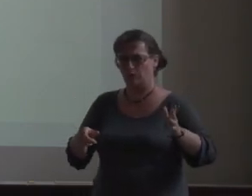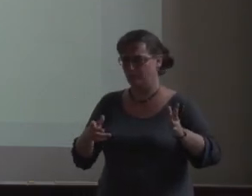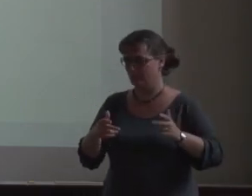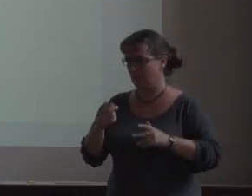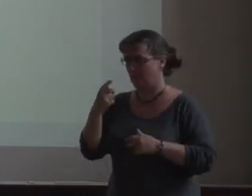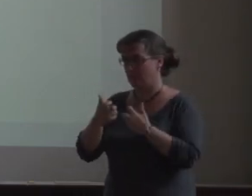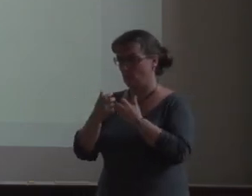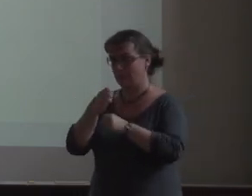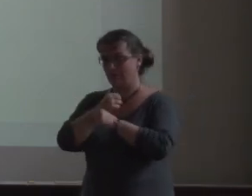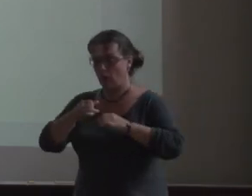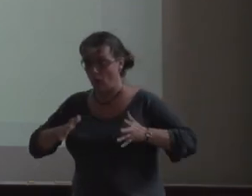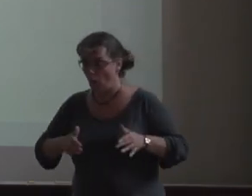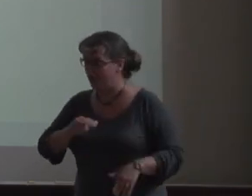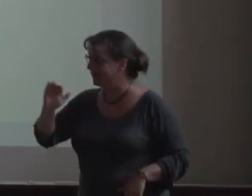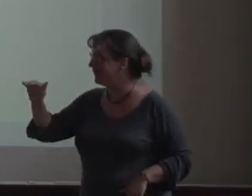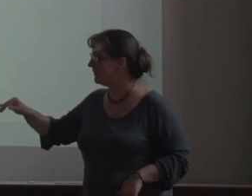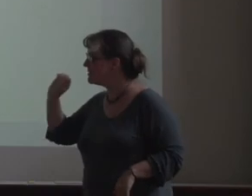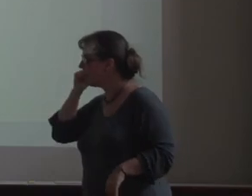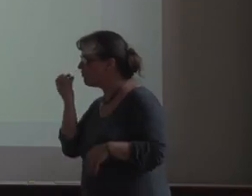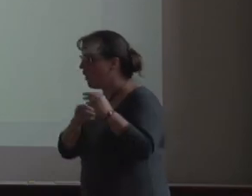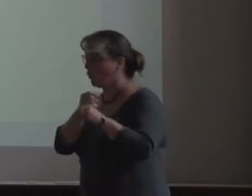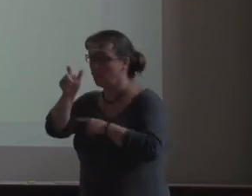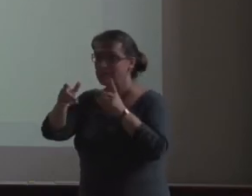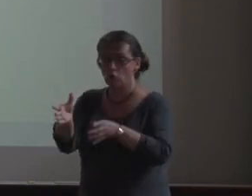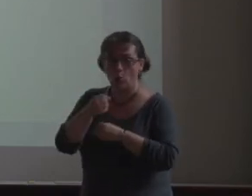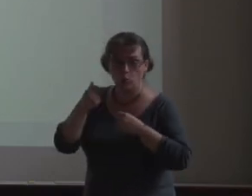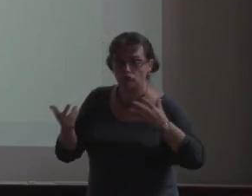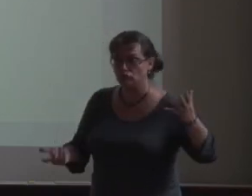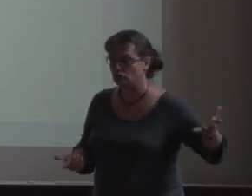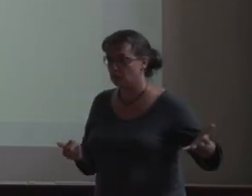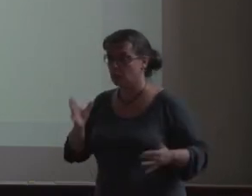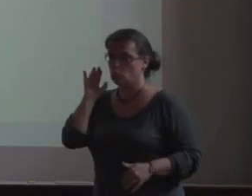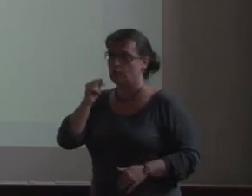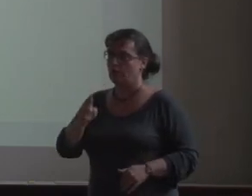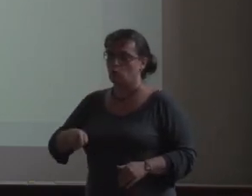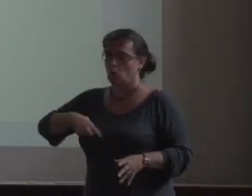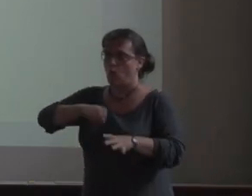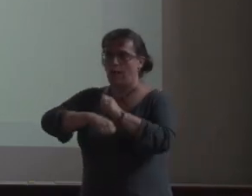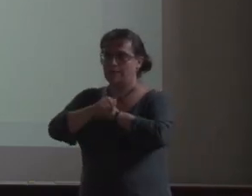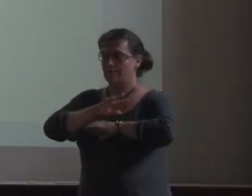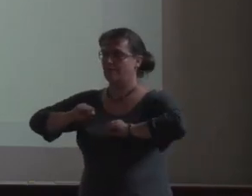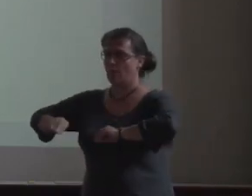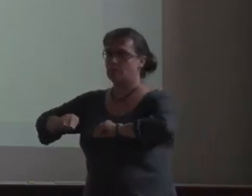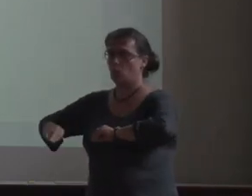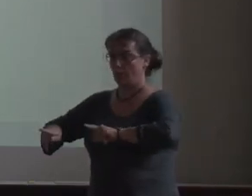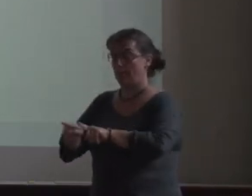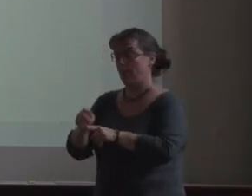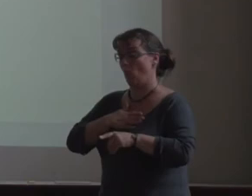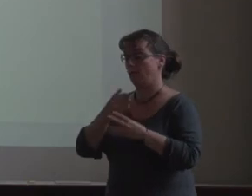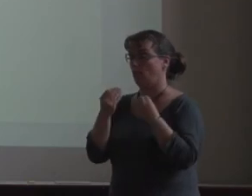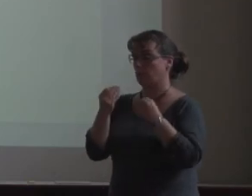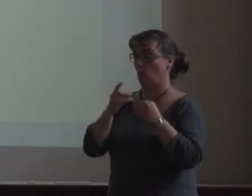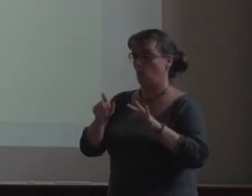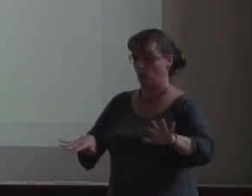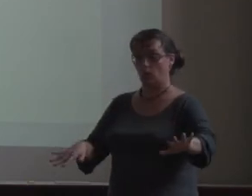soit des gens à embaucher. Donc il faut prévoir du temps de formation, même pour soi.